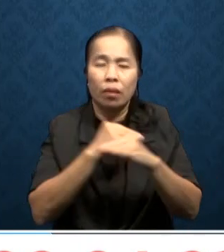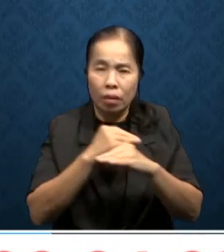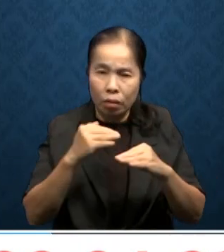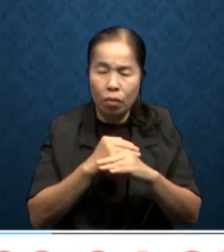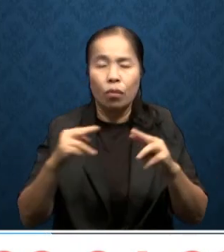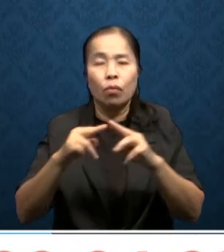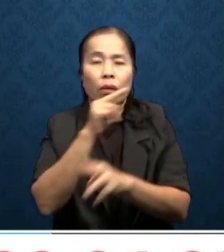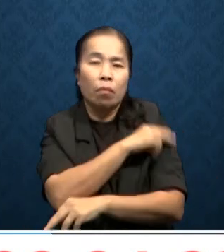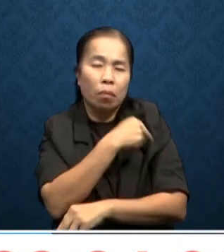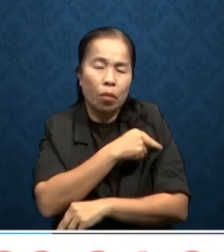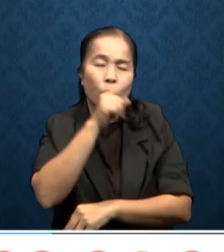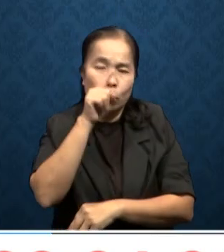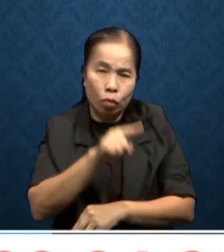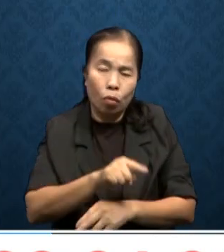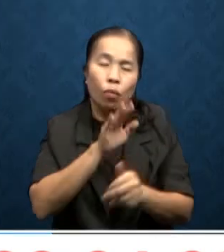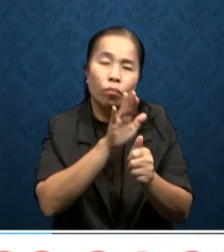าเด็กกลุมนี้